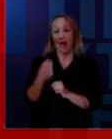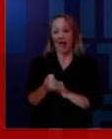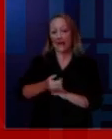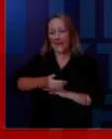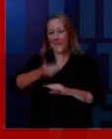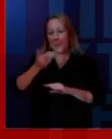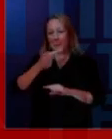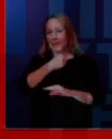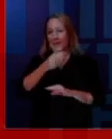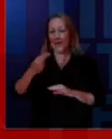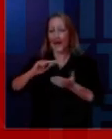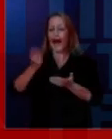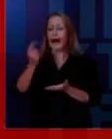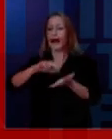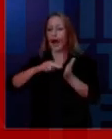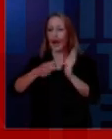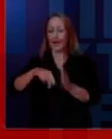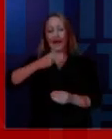έταξαν για την οικονομία.